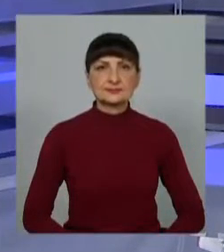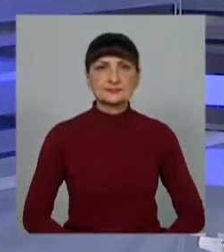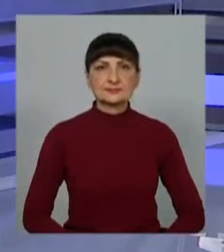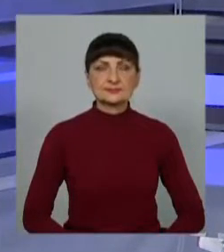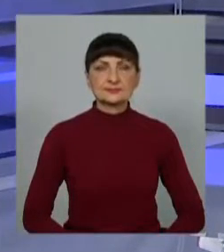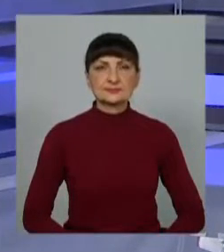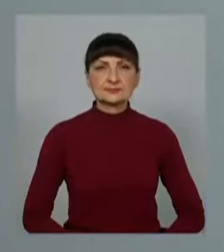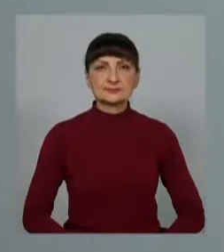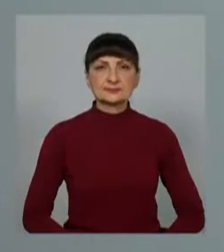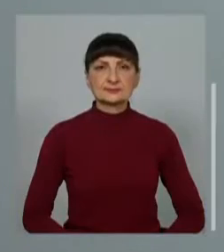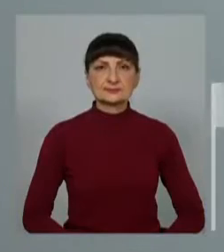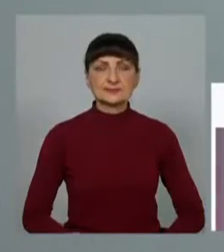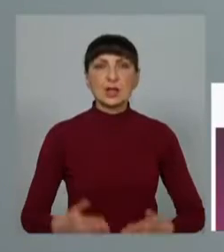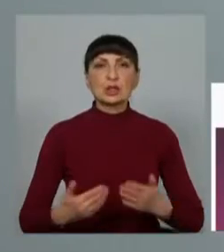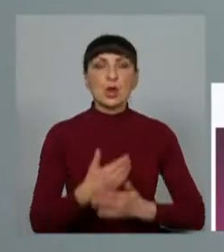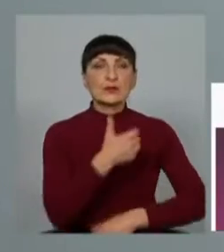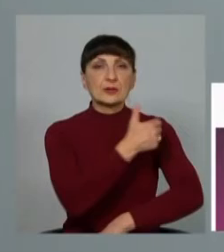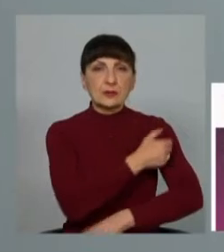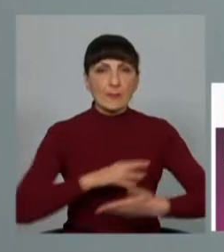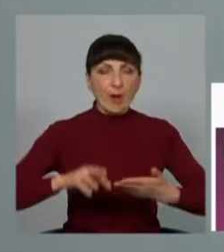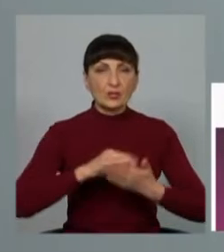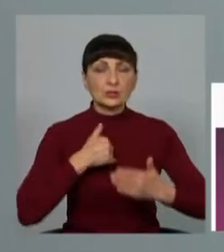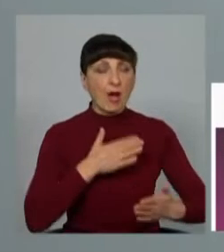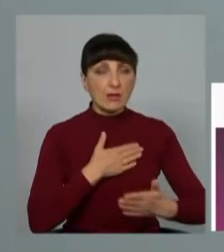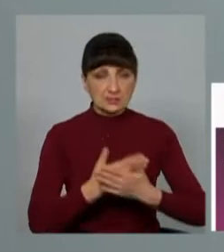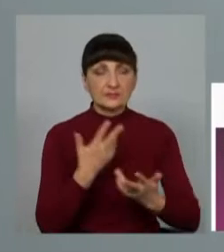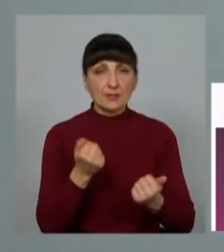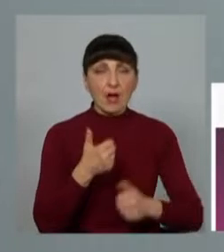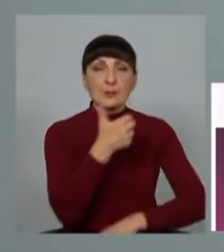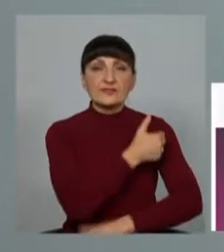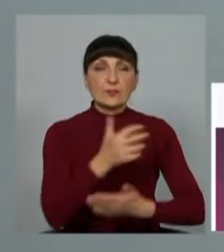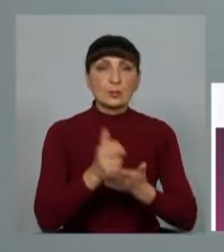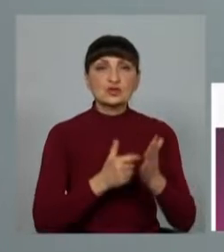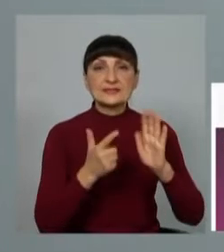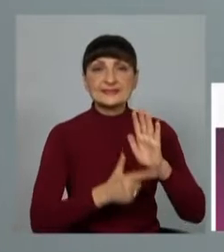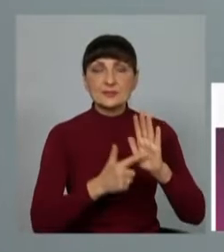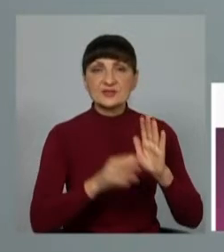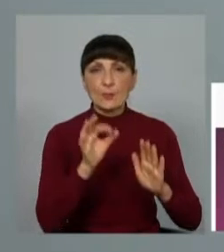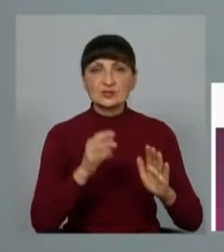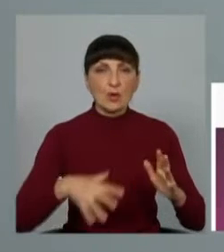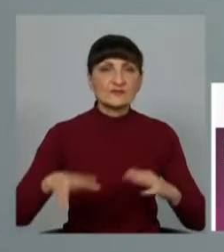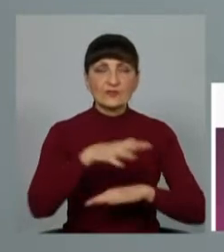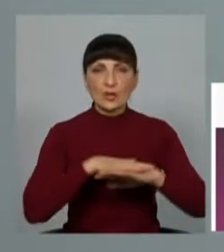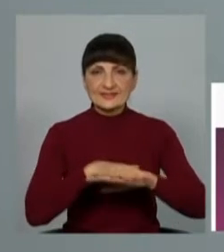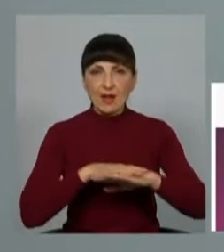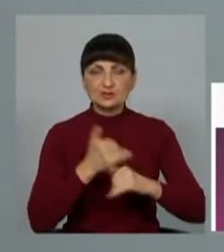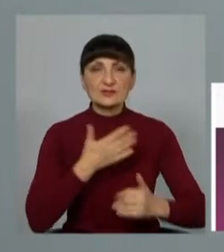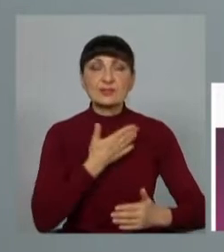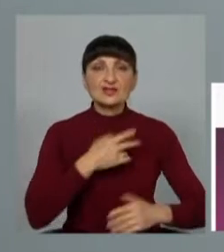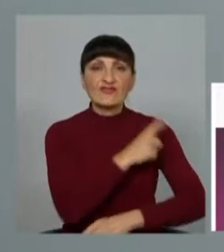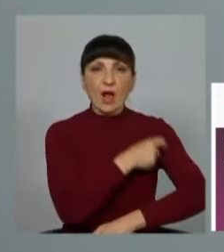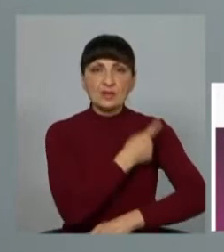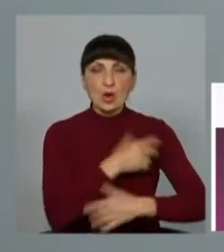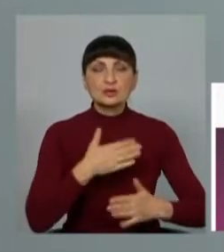испытаний. Ревакцинация у нас проходит очень активно. Прививку получили почти 70% населения. Сейчас наши специалисты